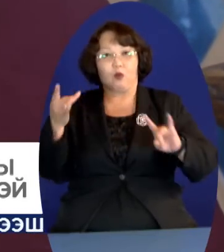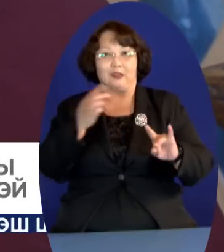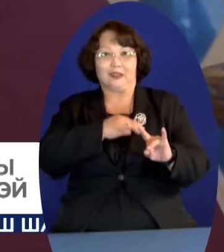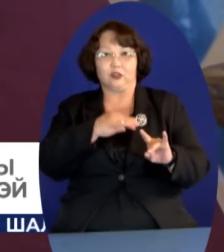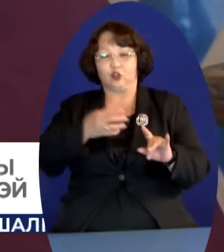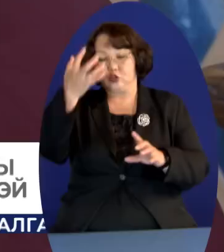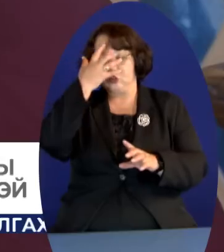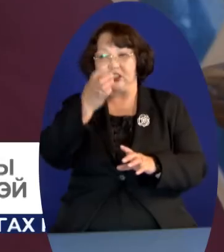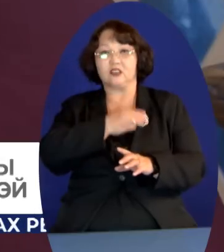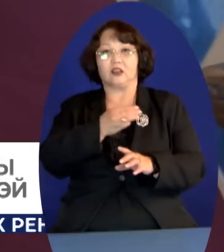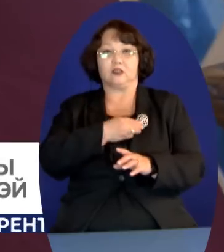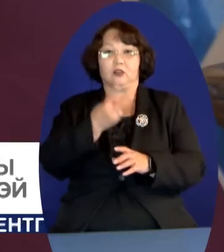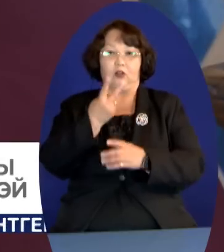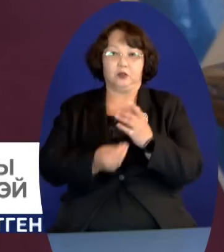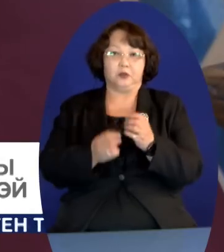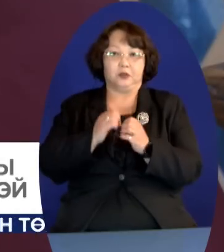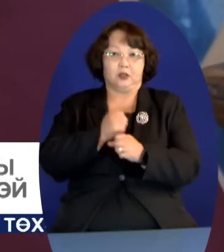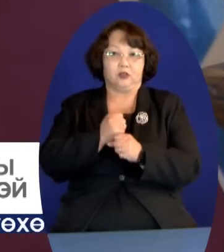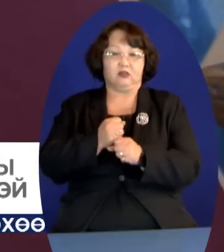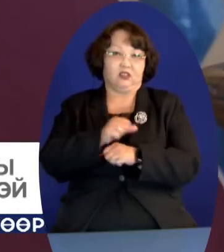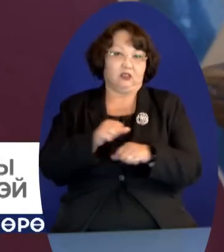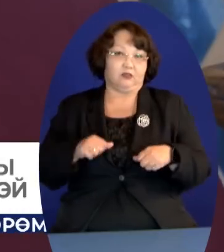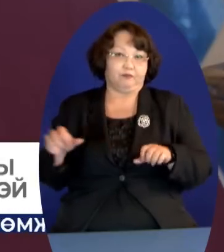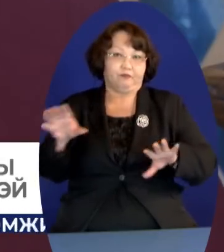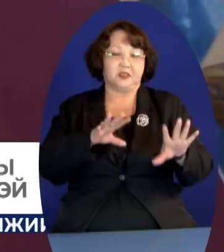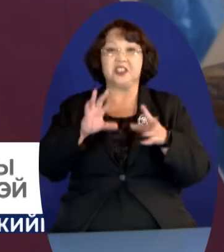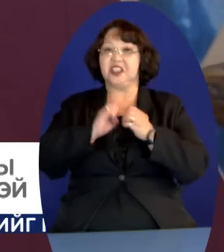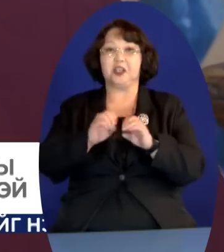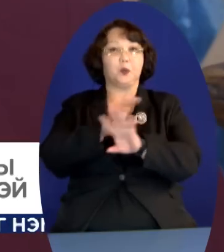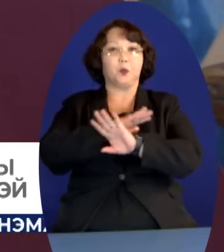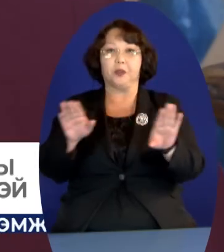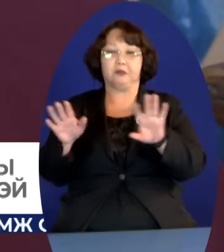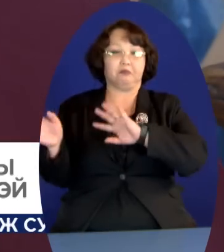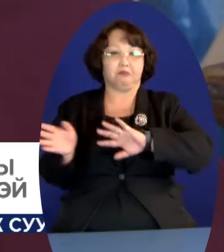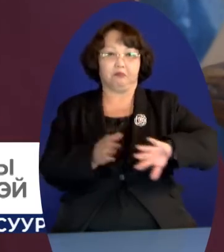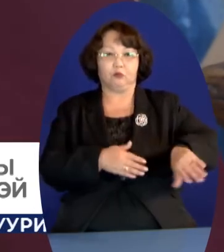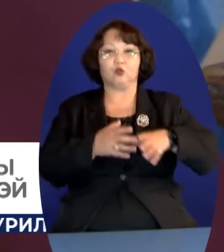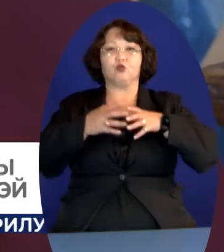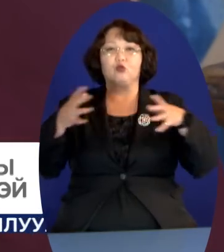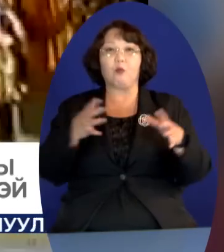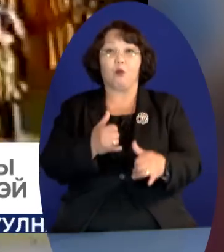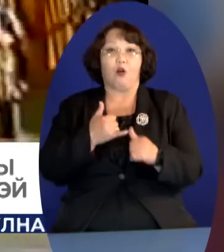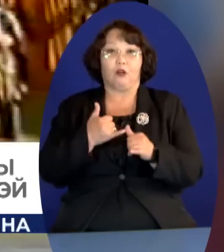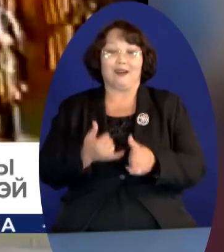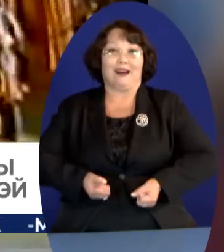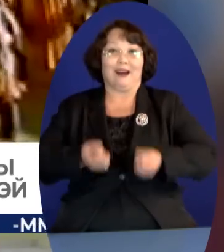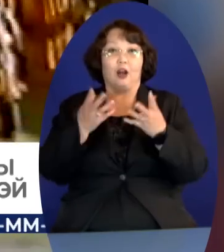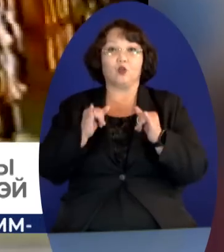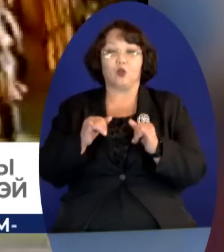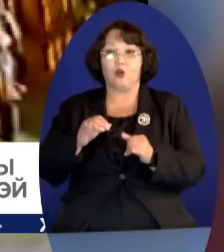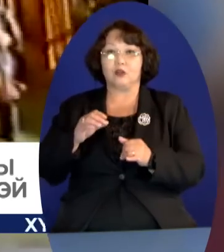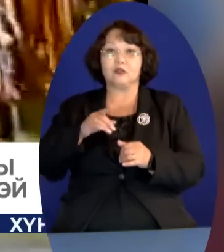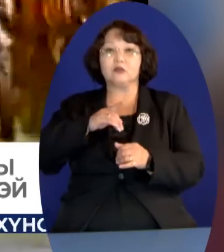Арт Түмний уламжлалтаа. Тэгээ хийхгүй байлаа гэх юм бол яг уу нэг л том хохиролттой зүйл байгаа. Энийг